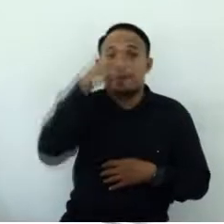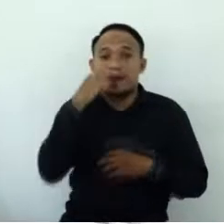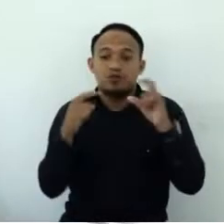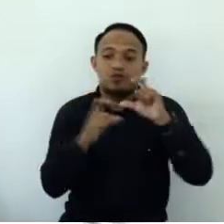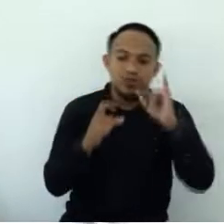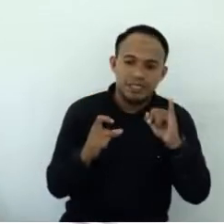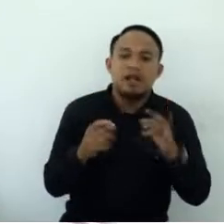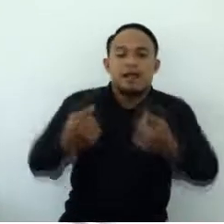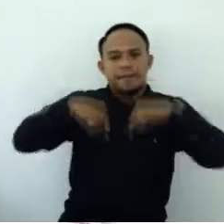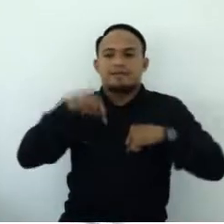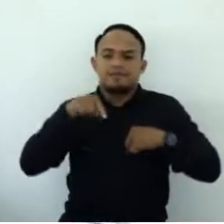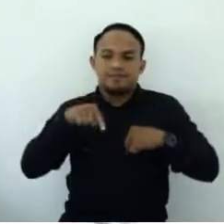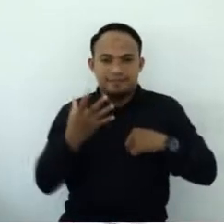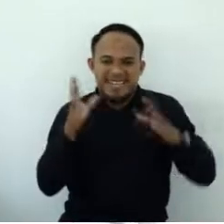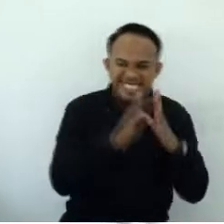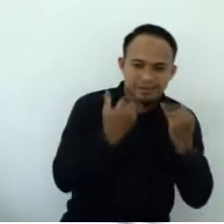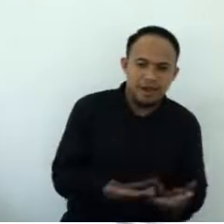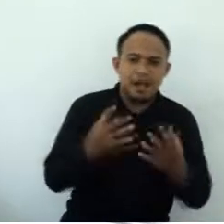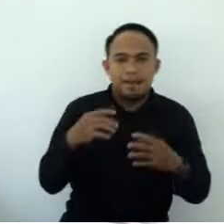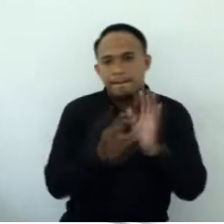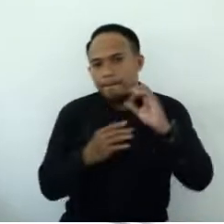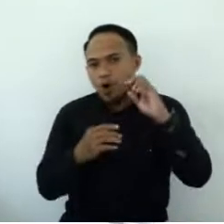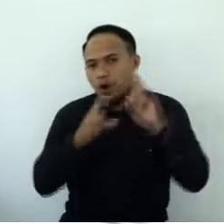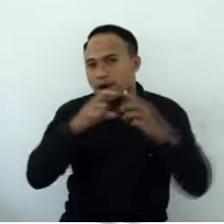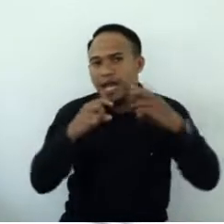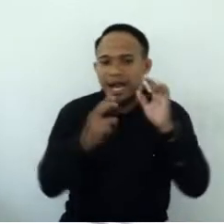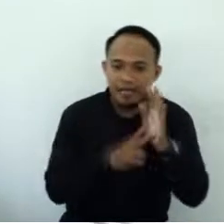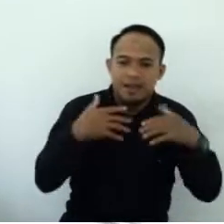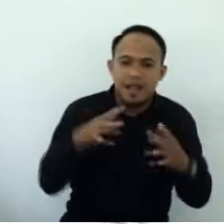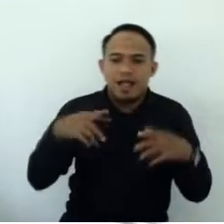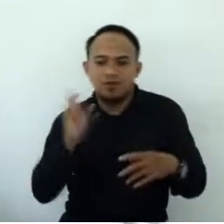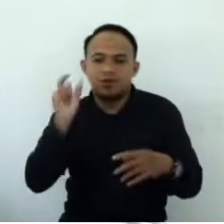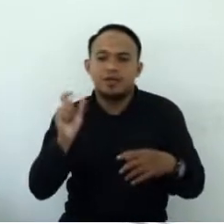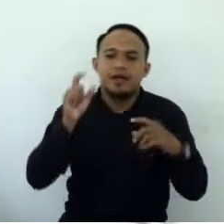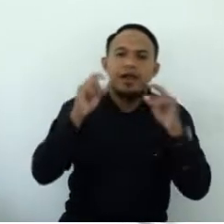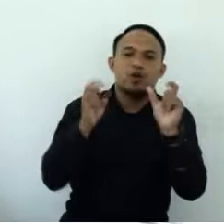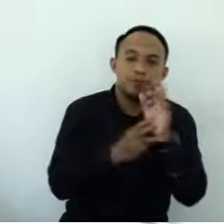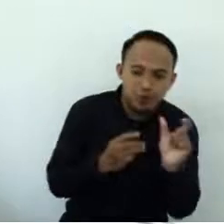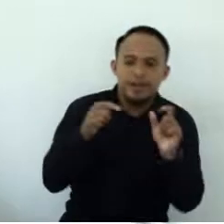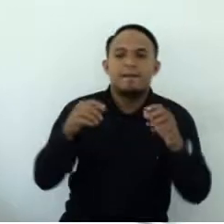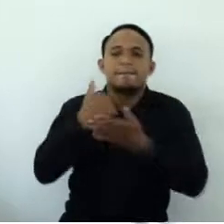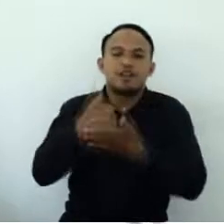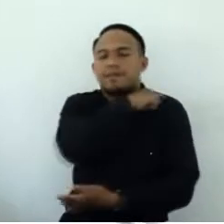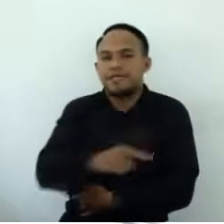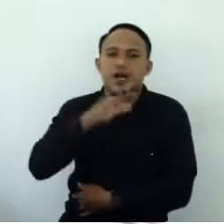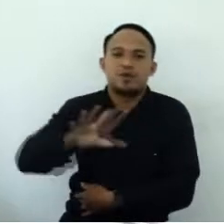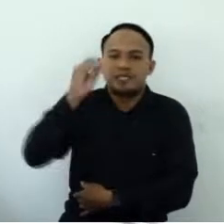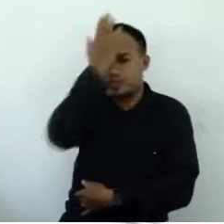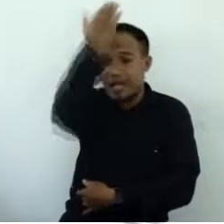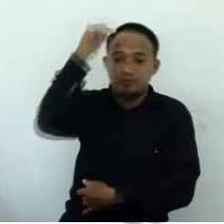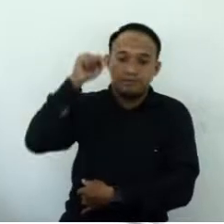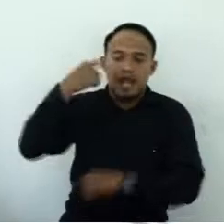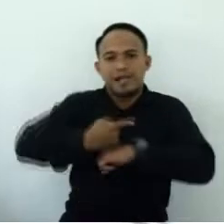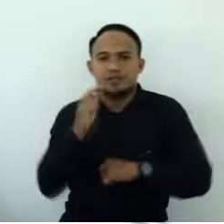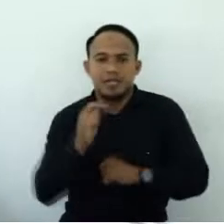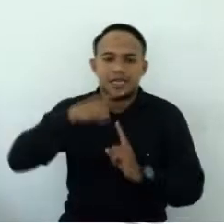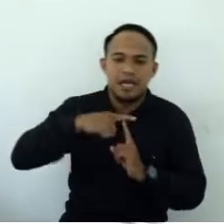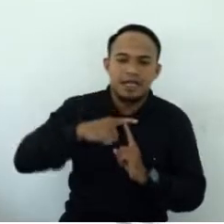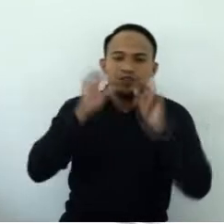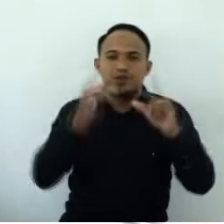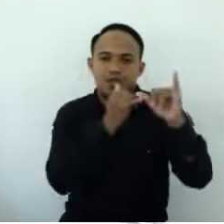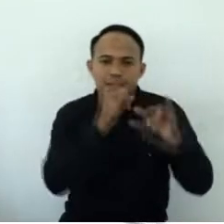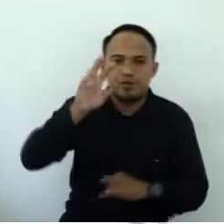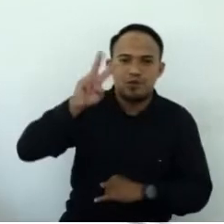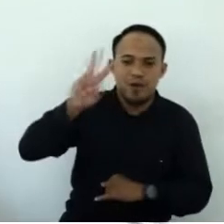Gubernur Gorontalo Rusli Habibie kembali meresmikan penggilingan padi modern atau rice milling unit pada